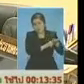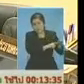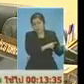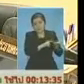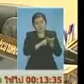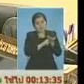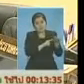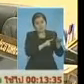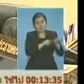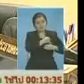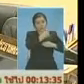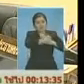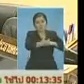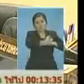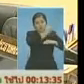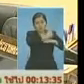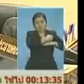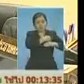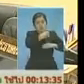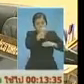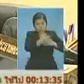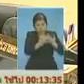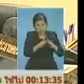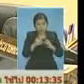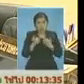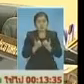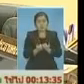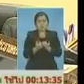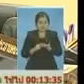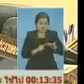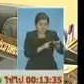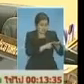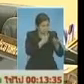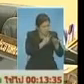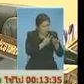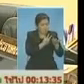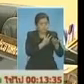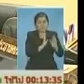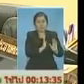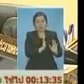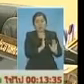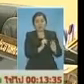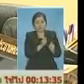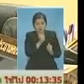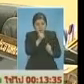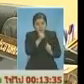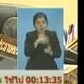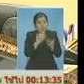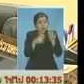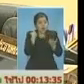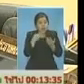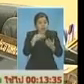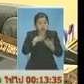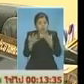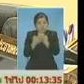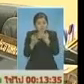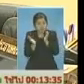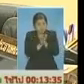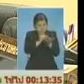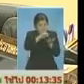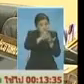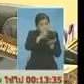การเมืองขณะการประจำงานรูทีนมันเสนอใหม่เราไม่เอาก็ได้ถ้าอยากเข้าคุกก็เซ็นไปสมัยผมไม่